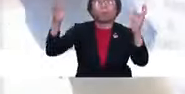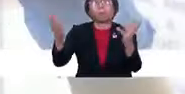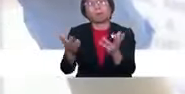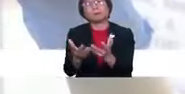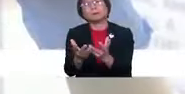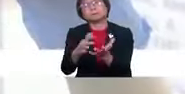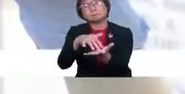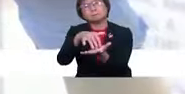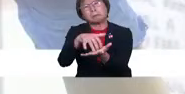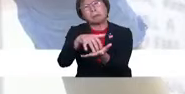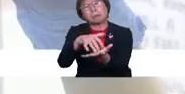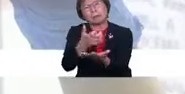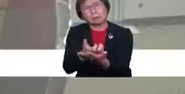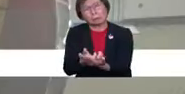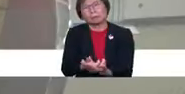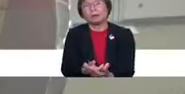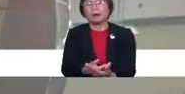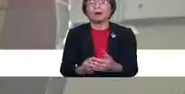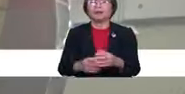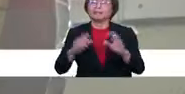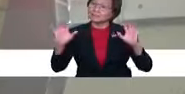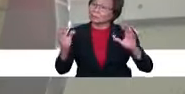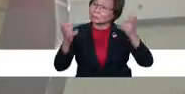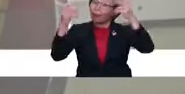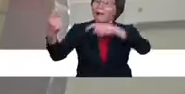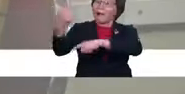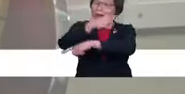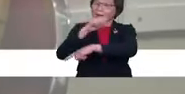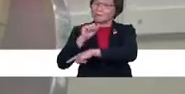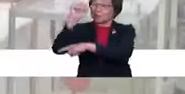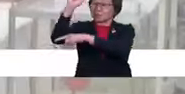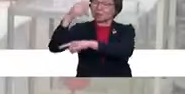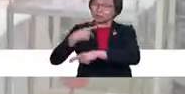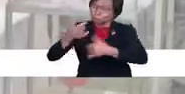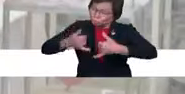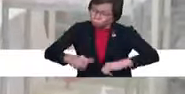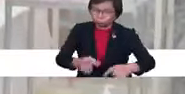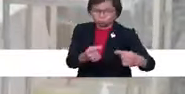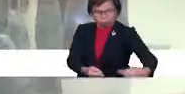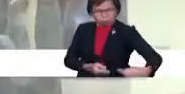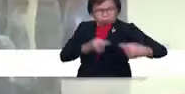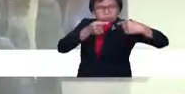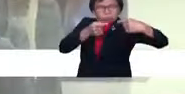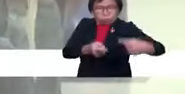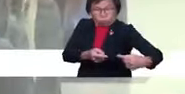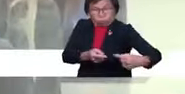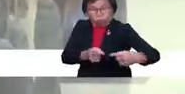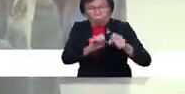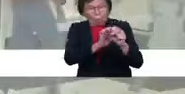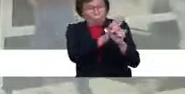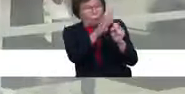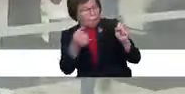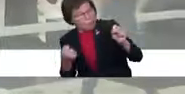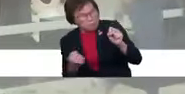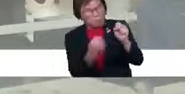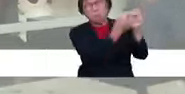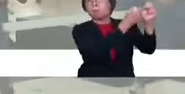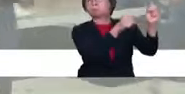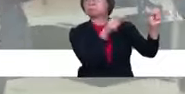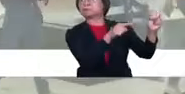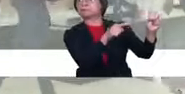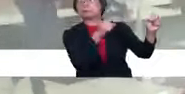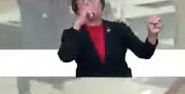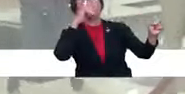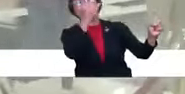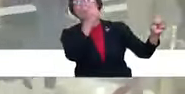Hai Cempedak hari kemerdekaan ini tidak perlu terus berjuang memerangi pandemi combined in sebagai musuh yang paling